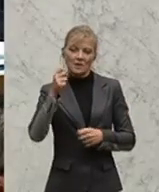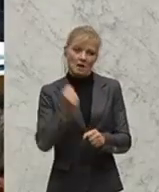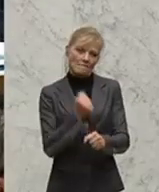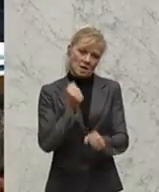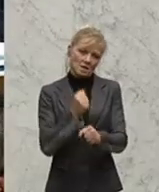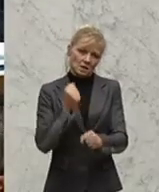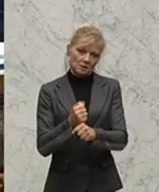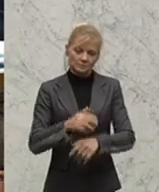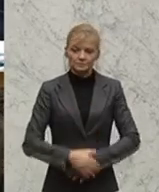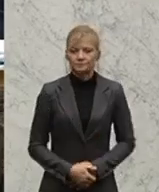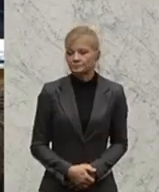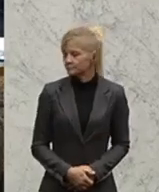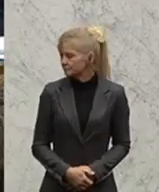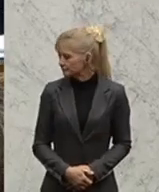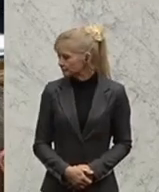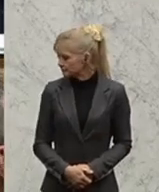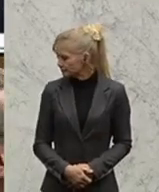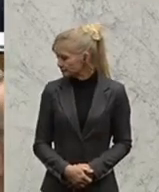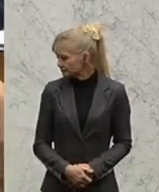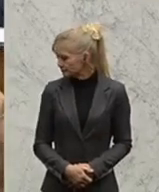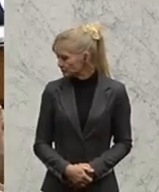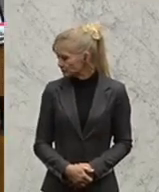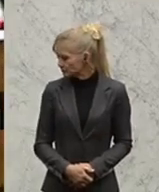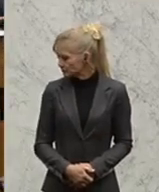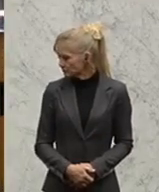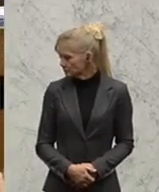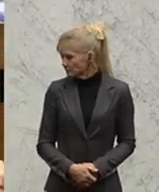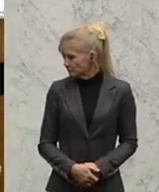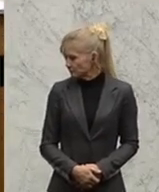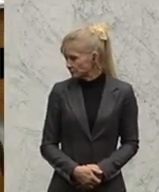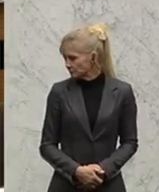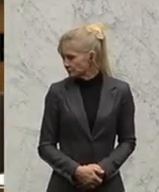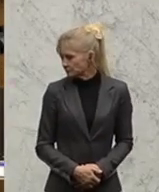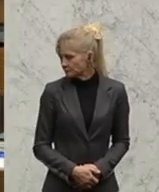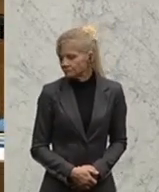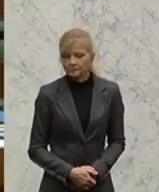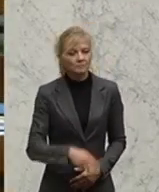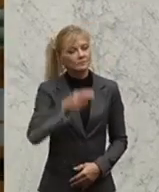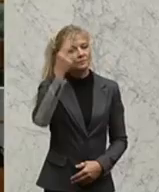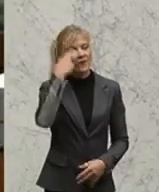Arbeit habe einen hohen Wert für die Gesellschaft, betont Ulrike Königsberger-Ludwig von der SPÖ.